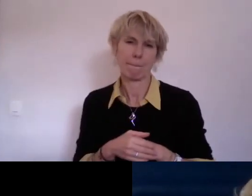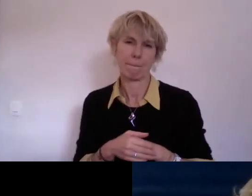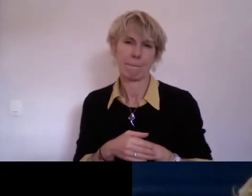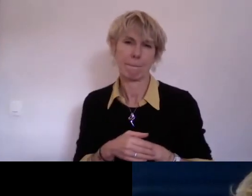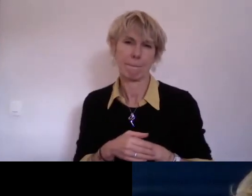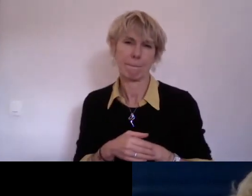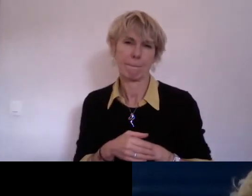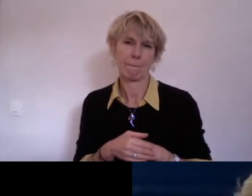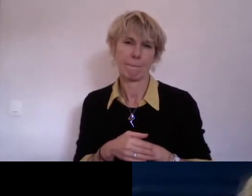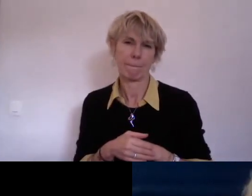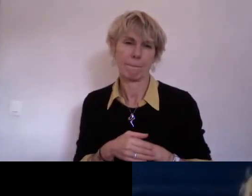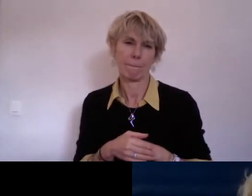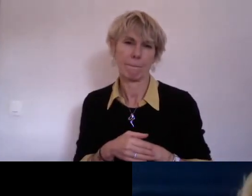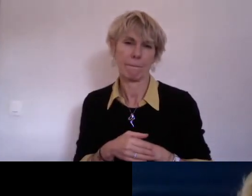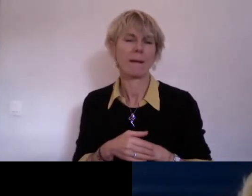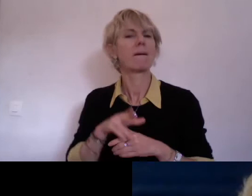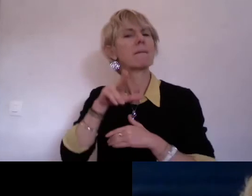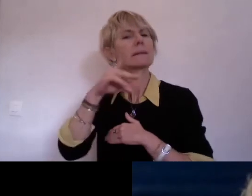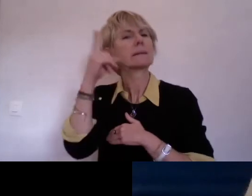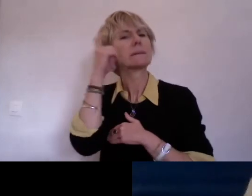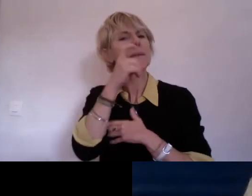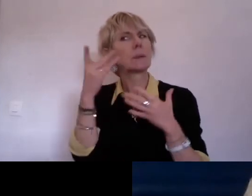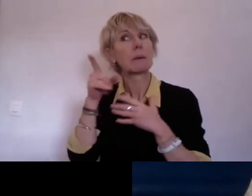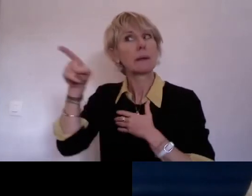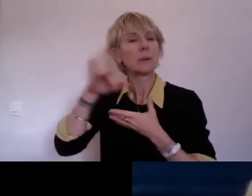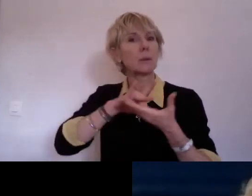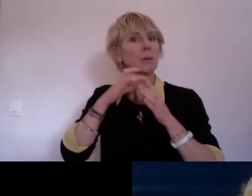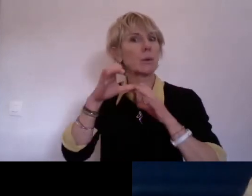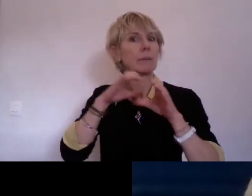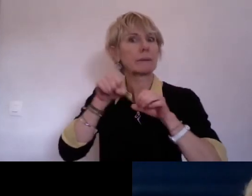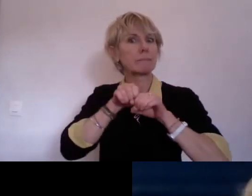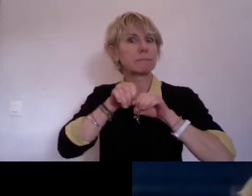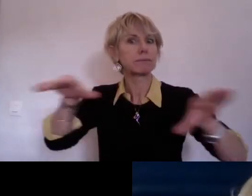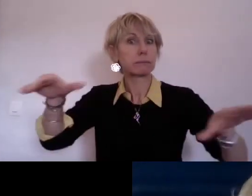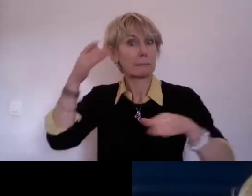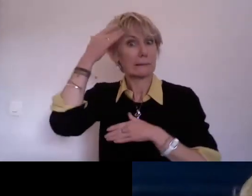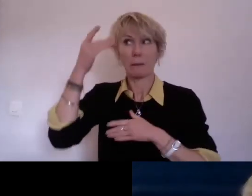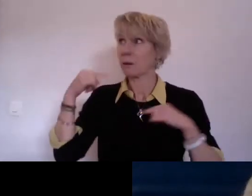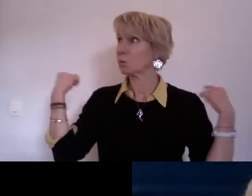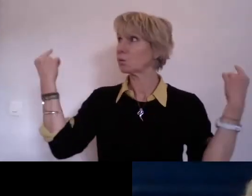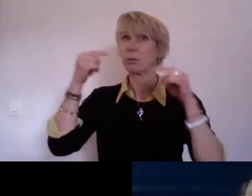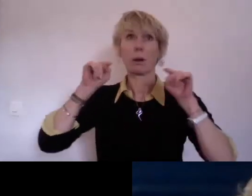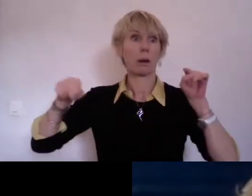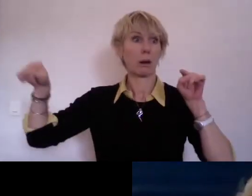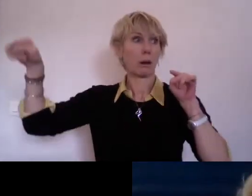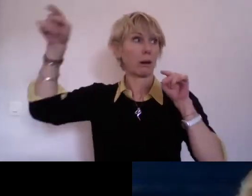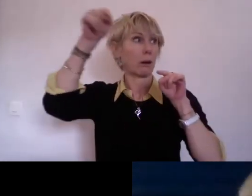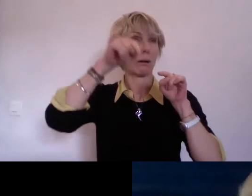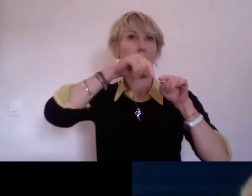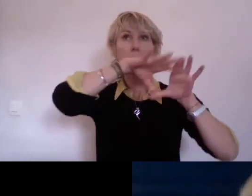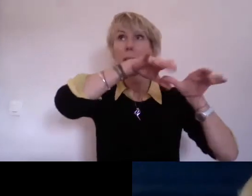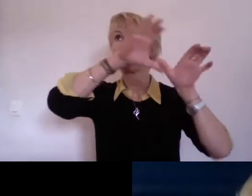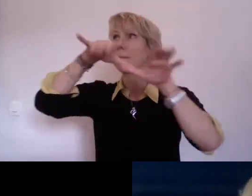peut-être la concentration, la diffusion, la communication de tout ce qui existe. Parce qu'on a bien vu dans tous les musées, il existe de plus en